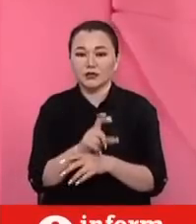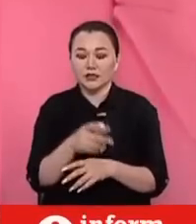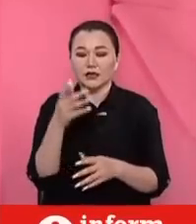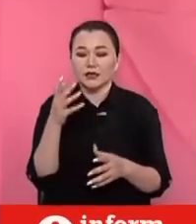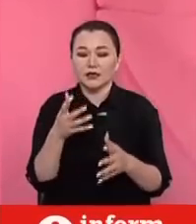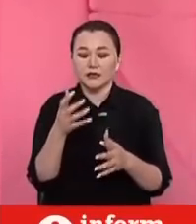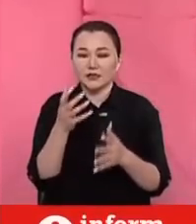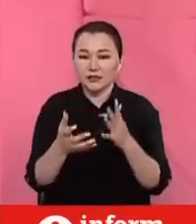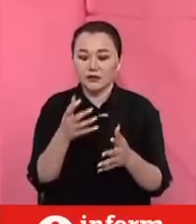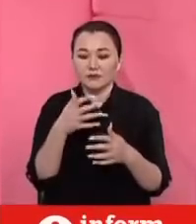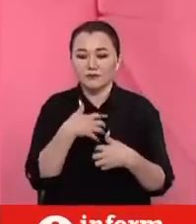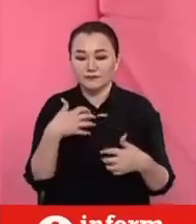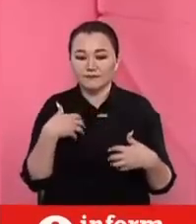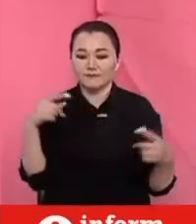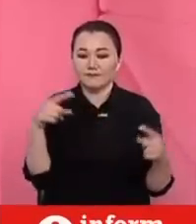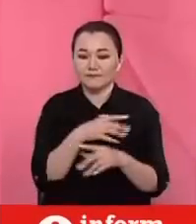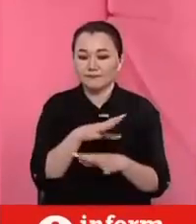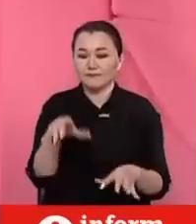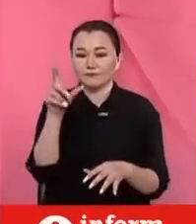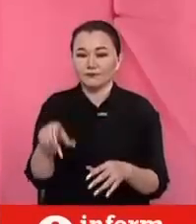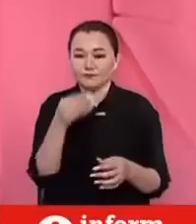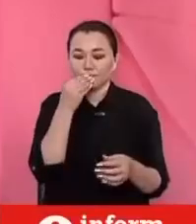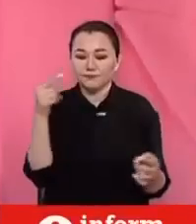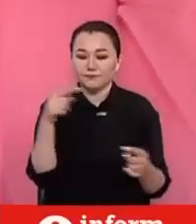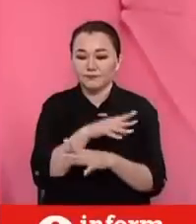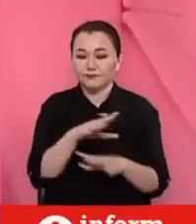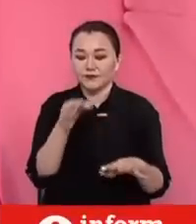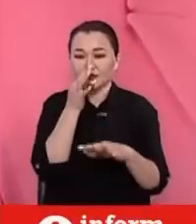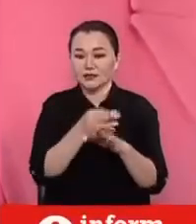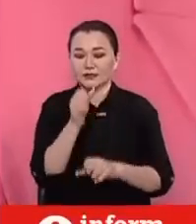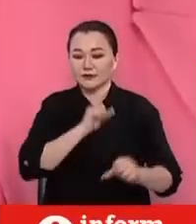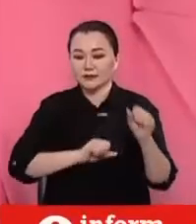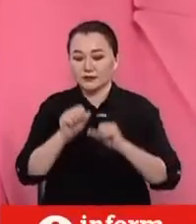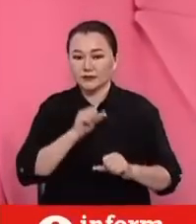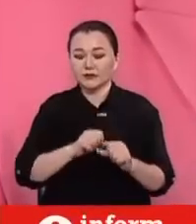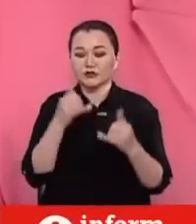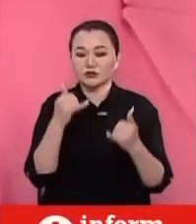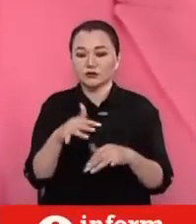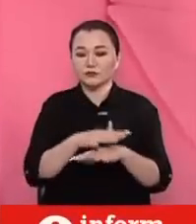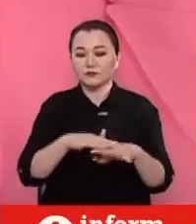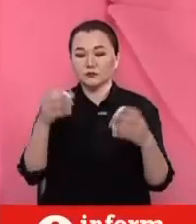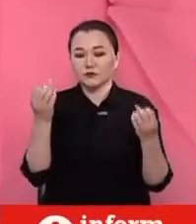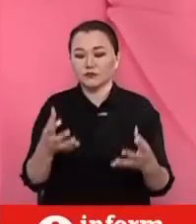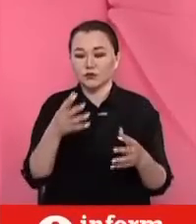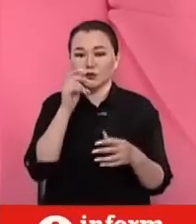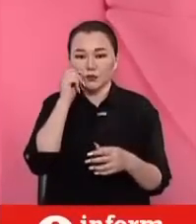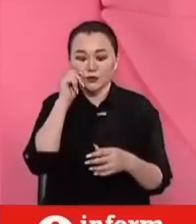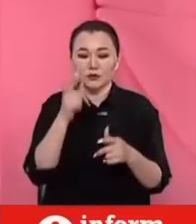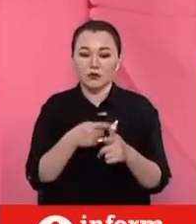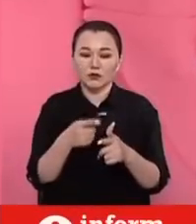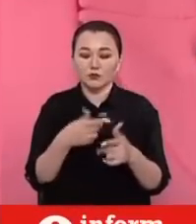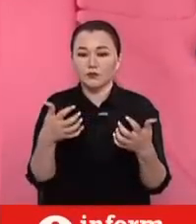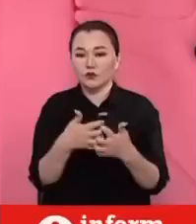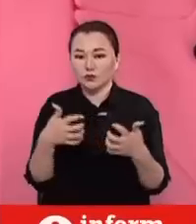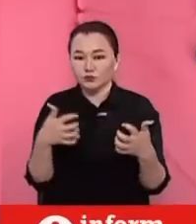жанға, не малға жеуге жарамсыз болып қалғанын айтып ақталып отыр. Есесіне қазір қарапайым халық пияз, картоп,